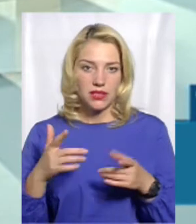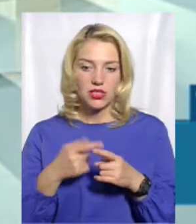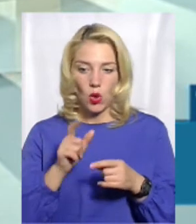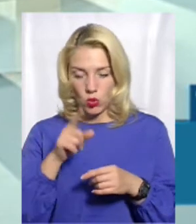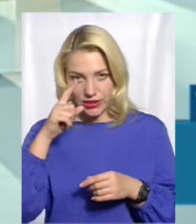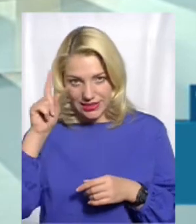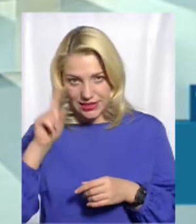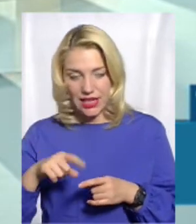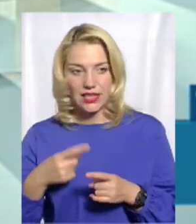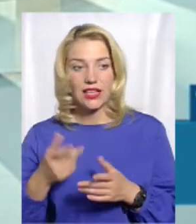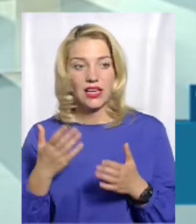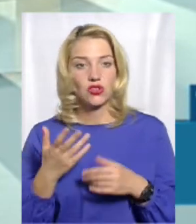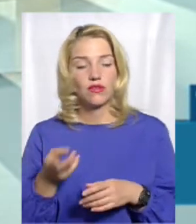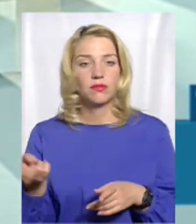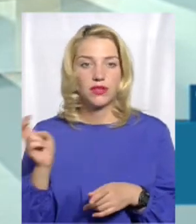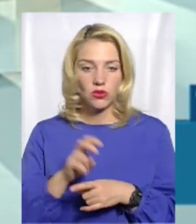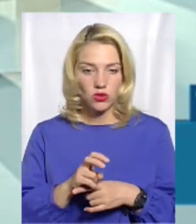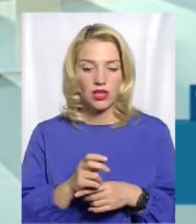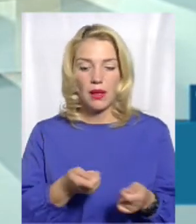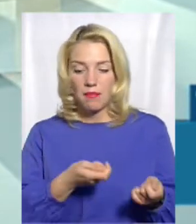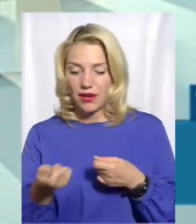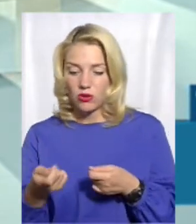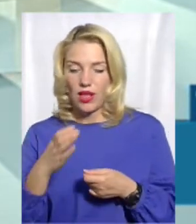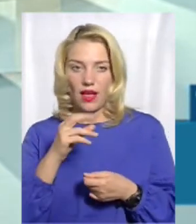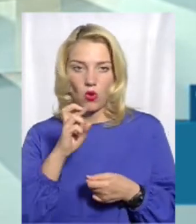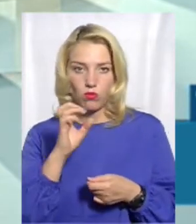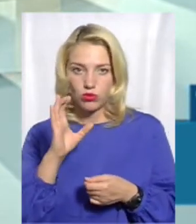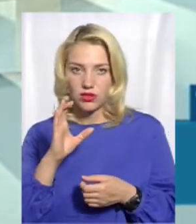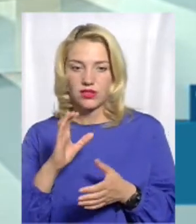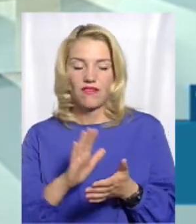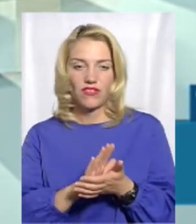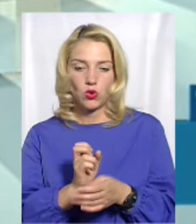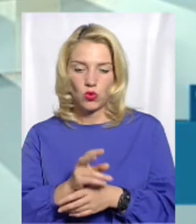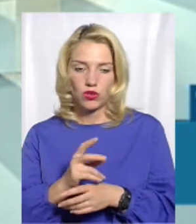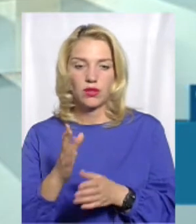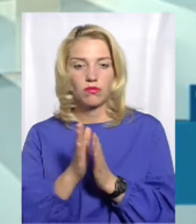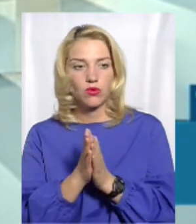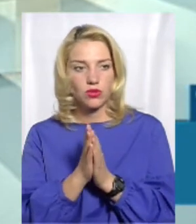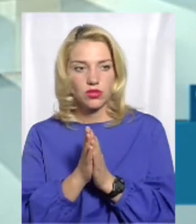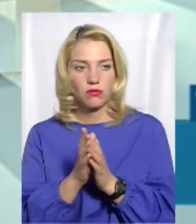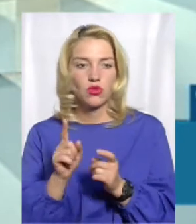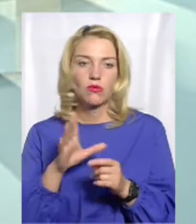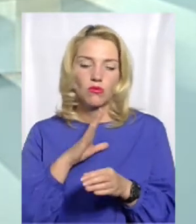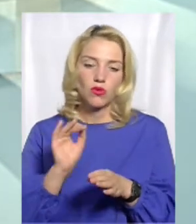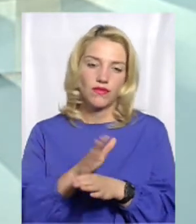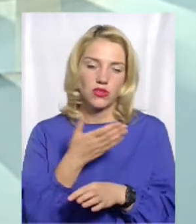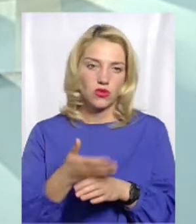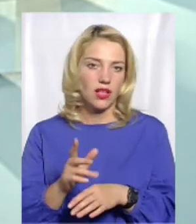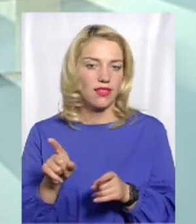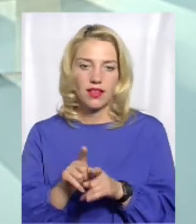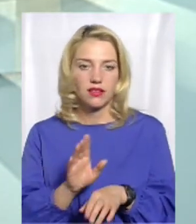це те, що якщо ви вже приносите на екобус відходи, ми дуже всіх просимо, щоб вони були відсортовані. Не так,